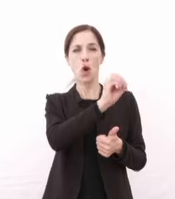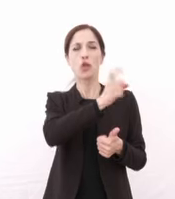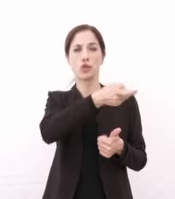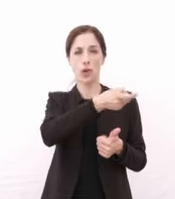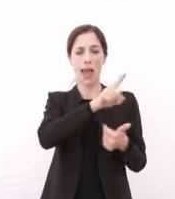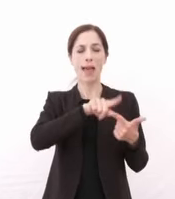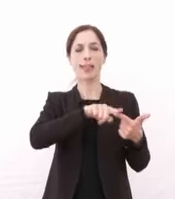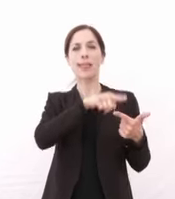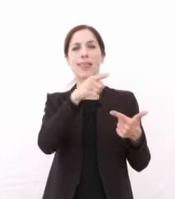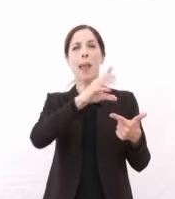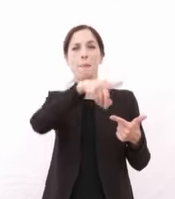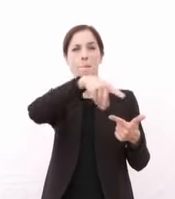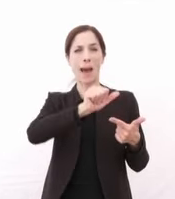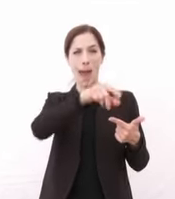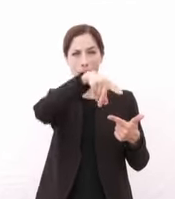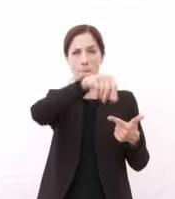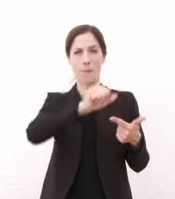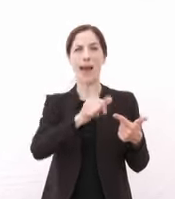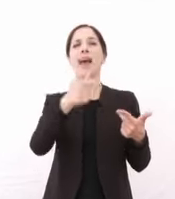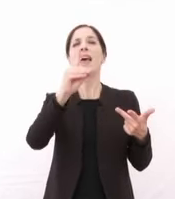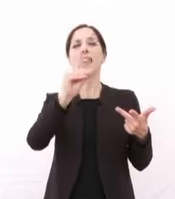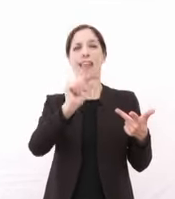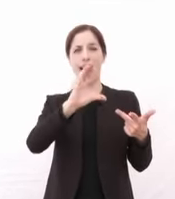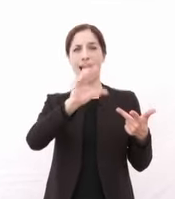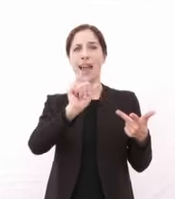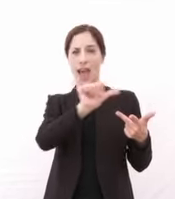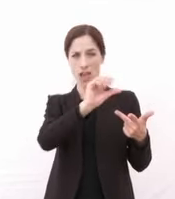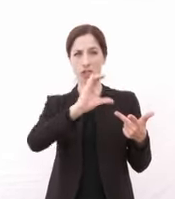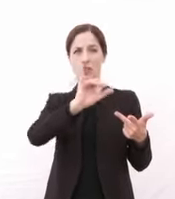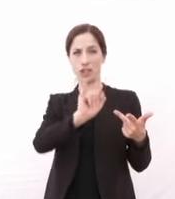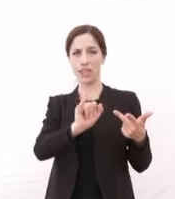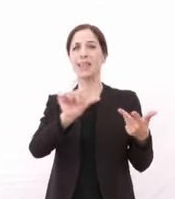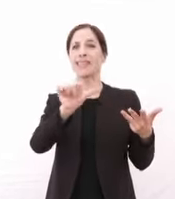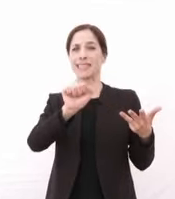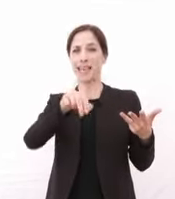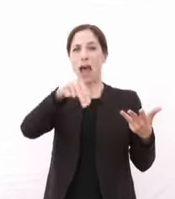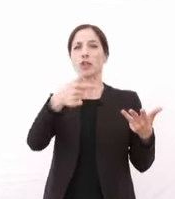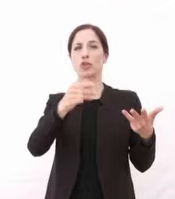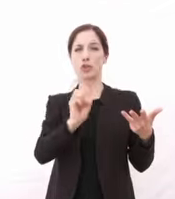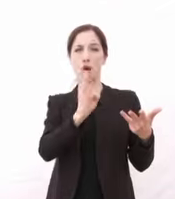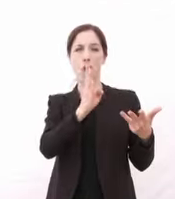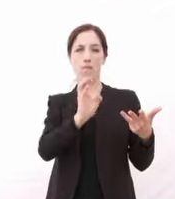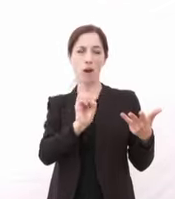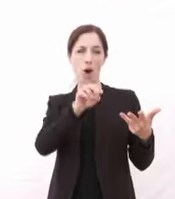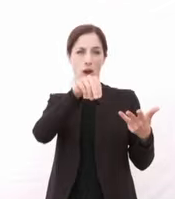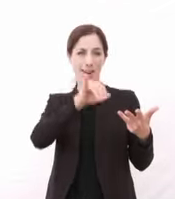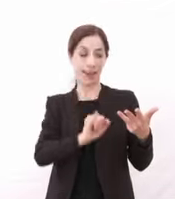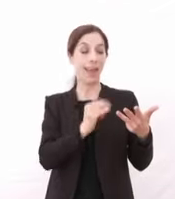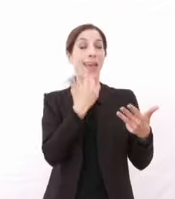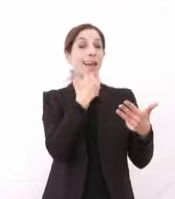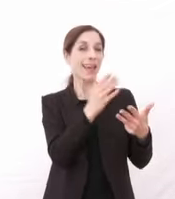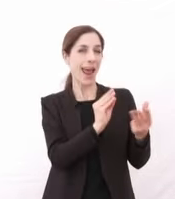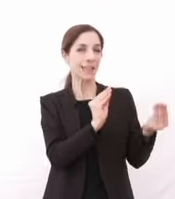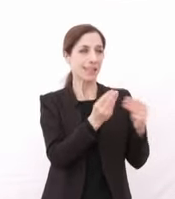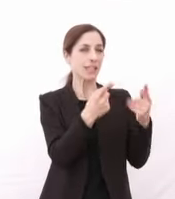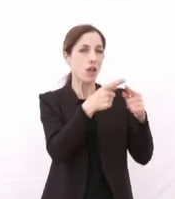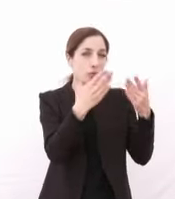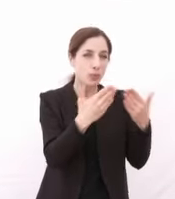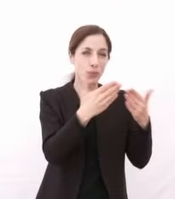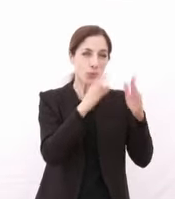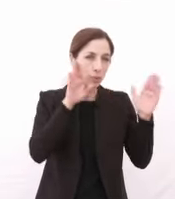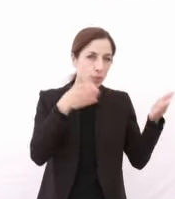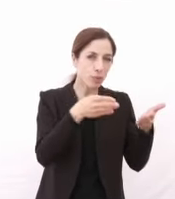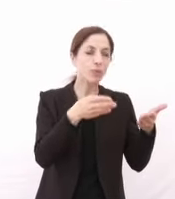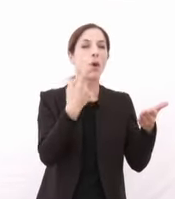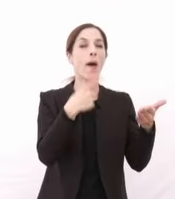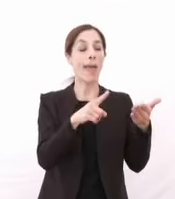Toki Takashi e Fiorenzo Santoboni. Grazie per il vostro studio, per quella cultura che anche nell'intervento di